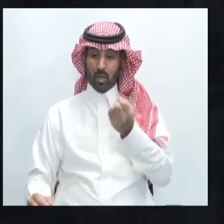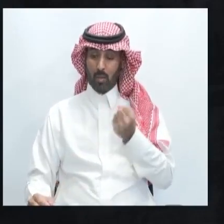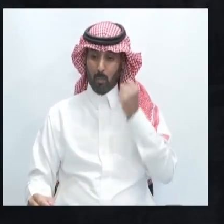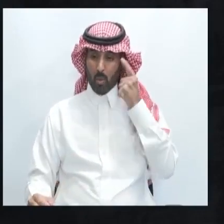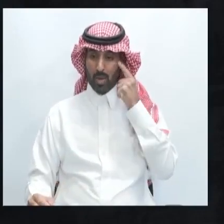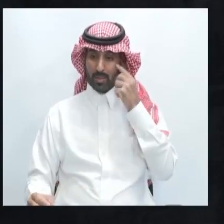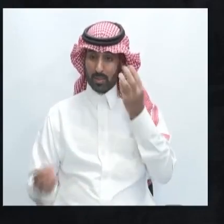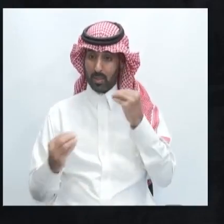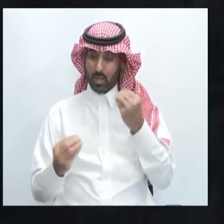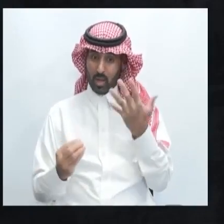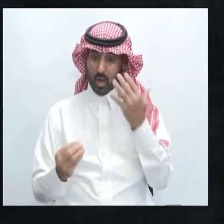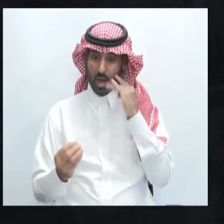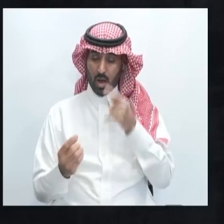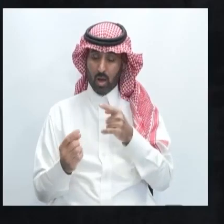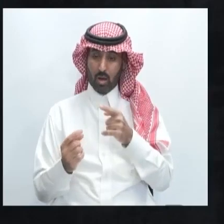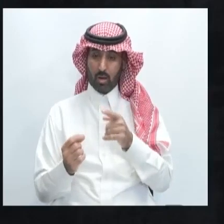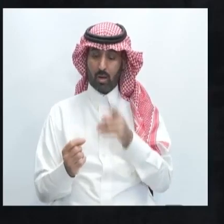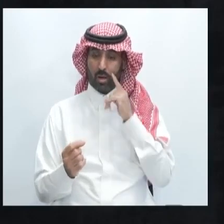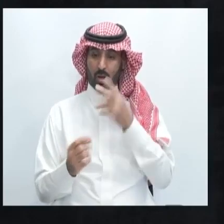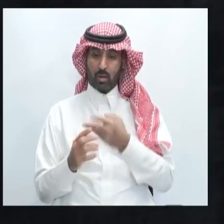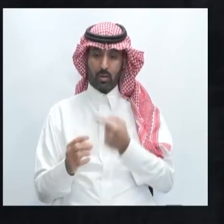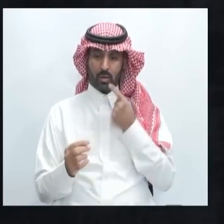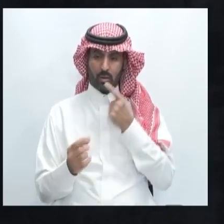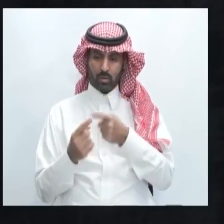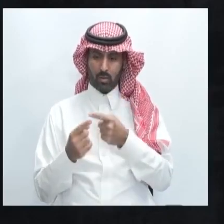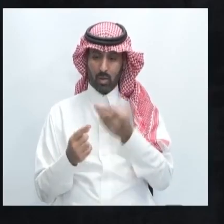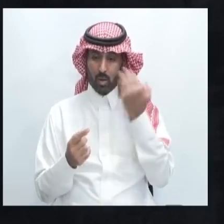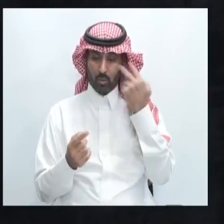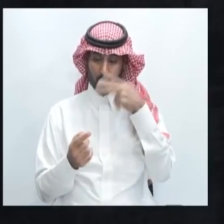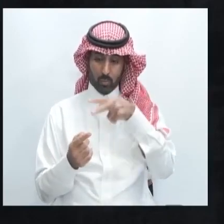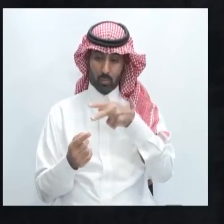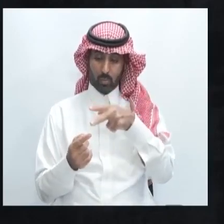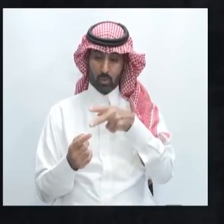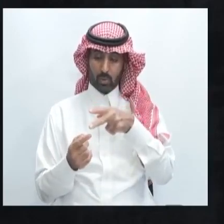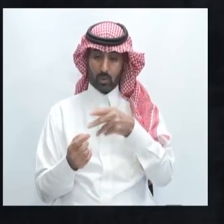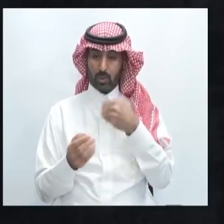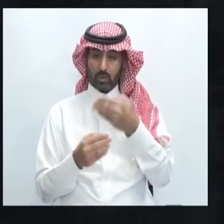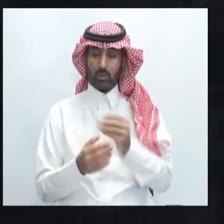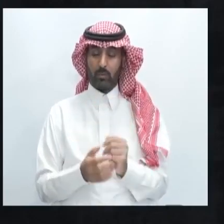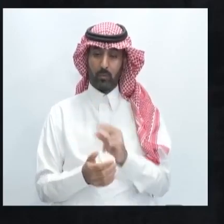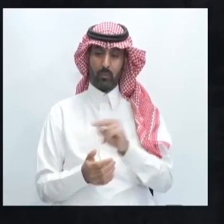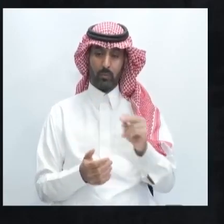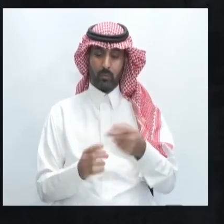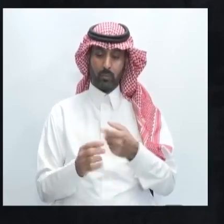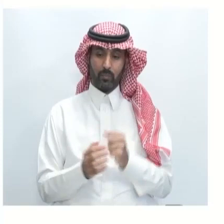او ان نتيجه القياس تكون بناء على المقدمات التي تسبقه